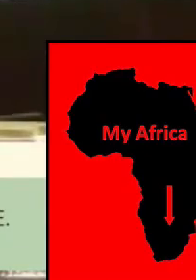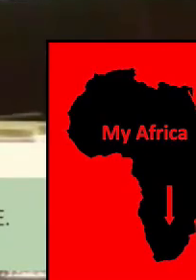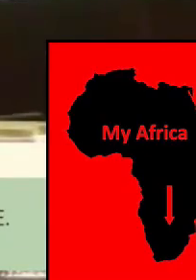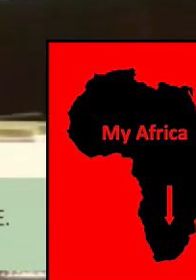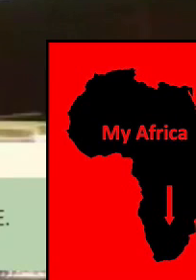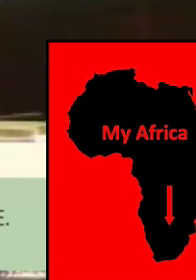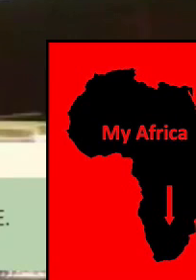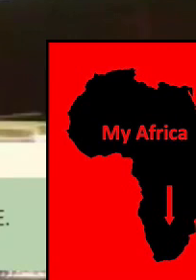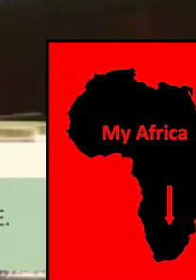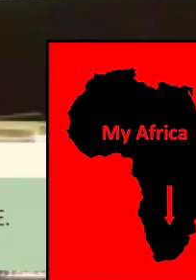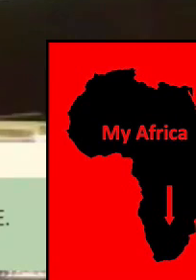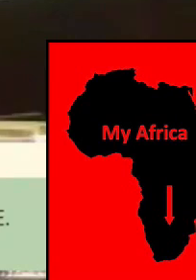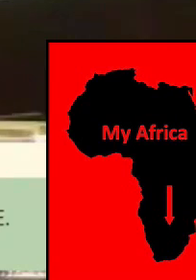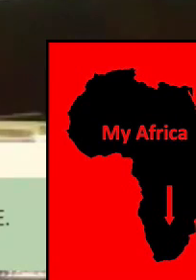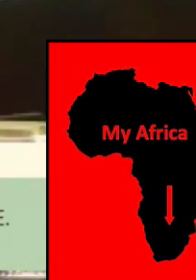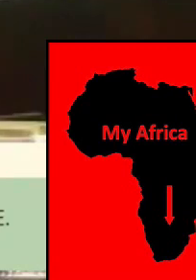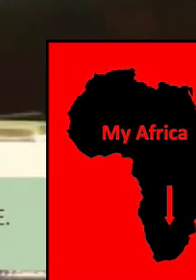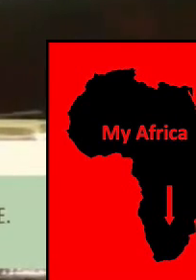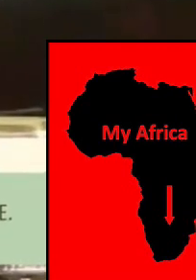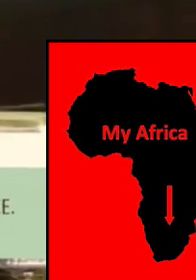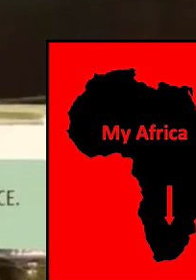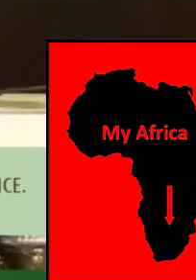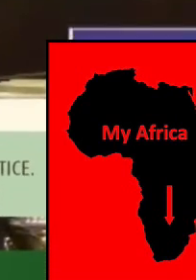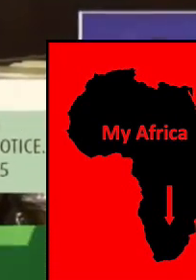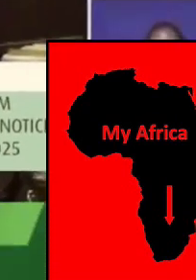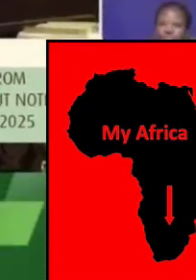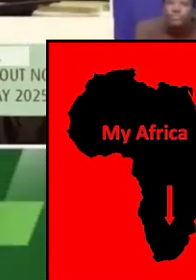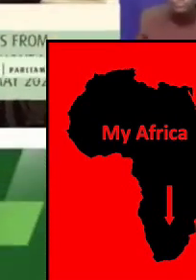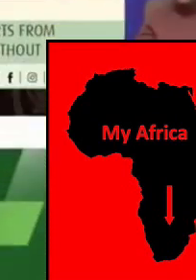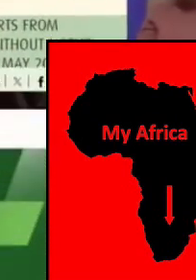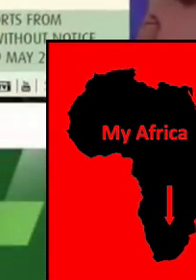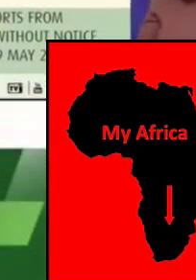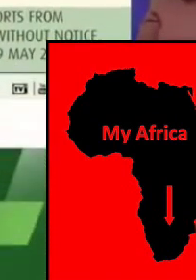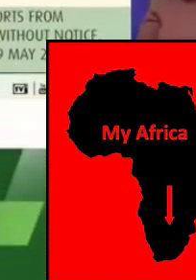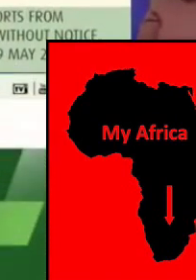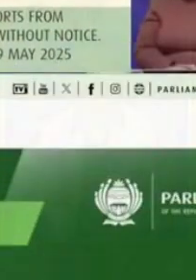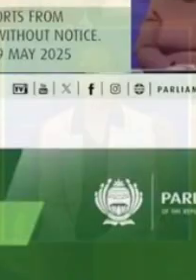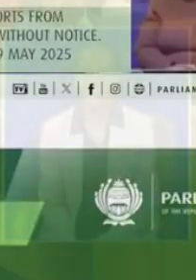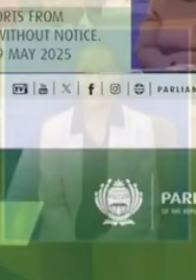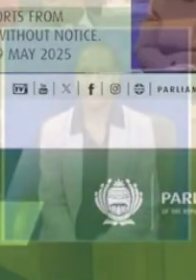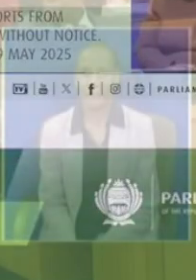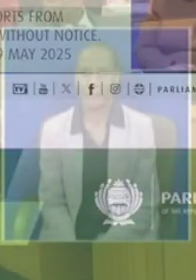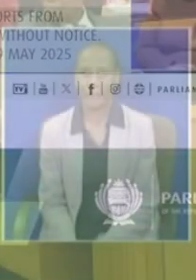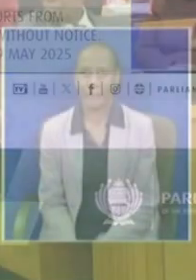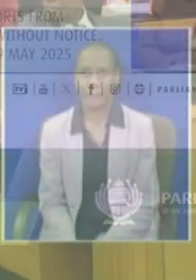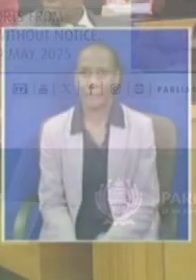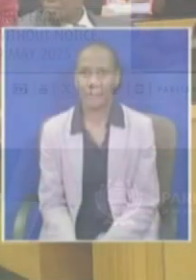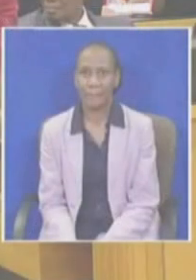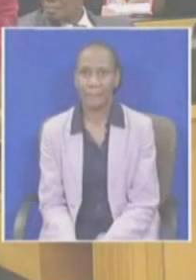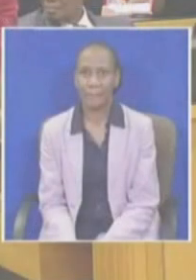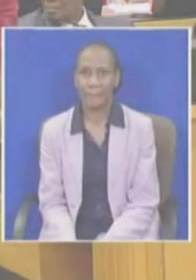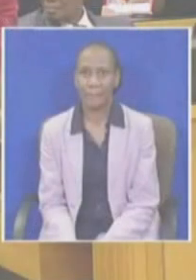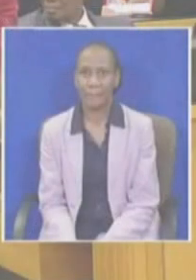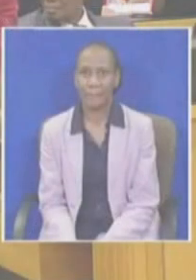hy op jou losbars voor die voorbereidings tref nie. Jy doen dit betyds. Die Vryheidsfront sal daarmee voortgaan. Baie dankie.